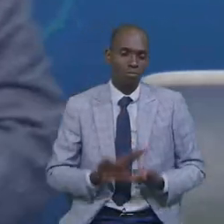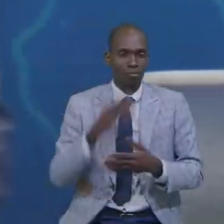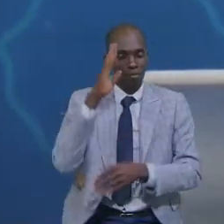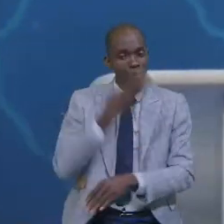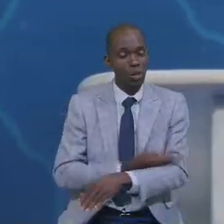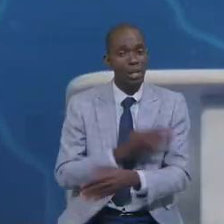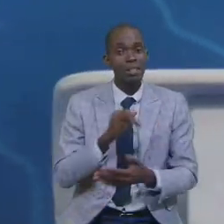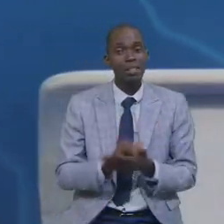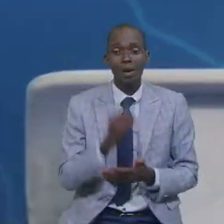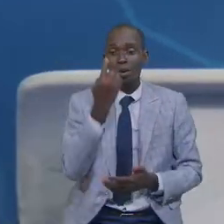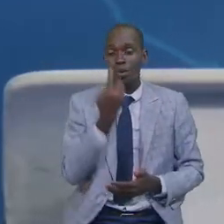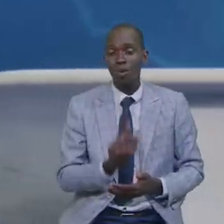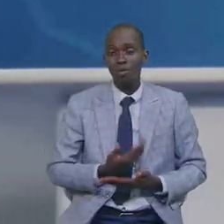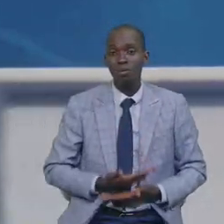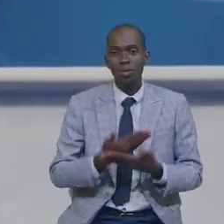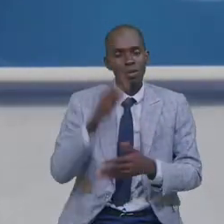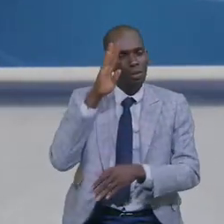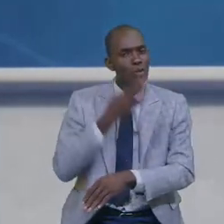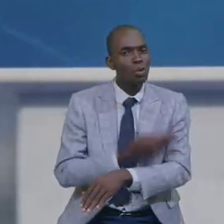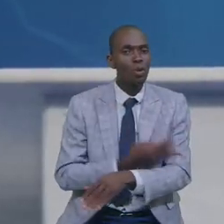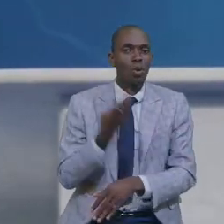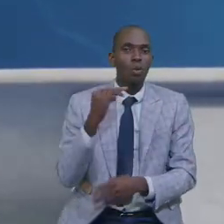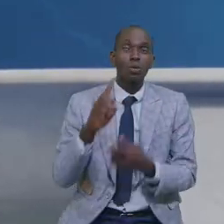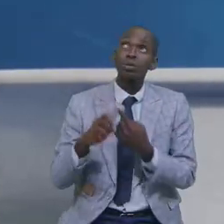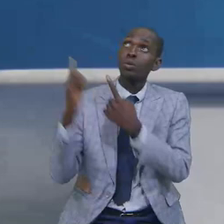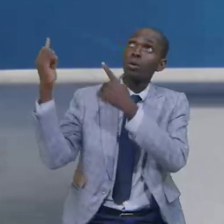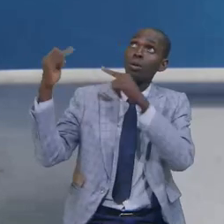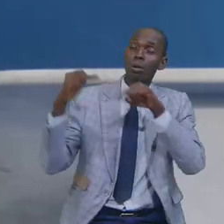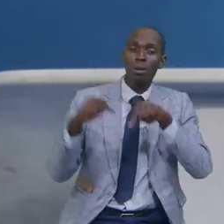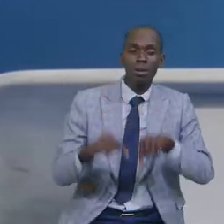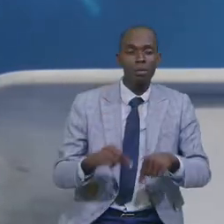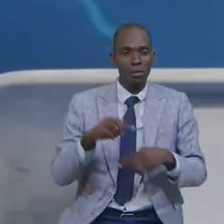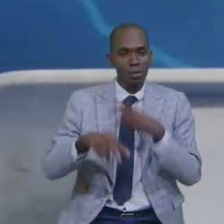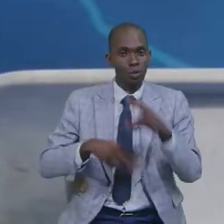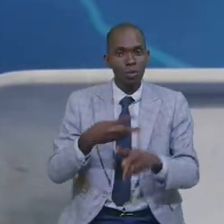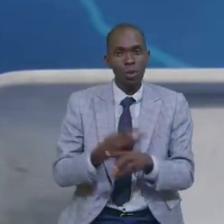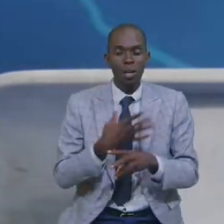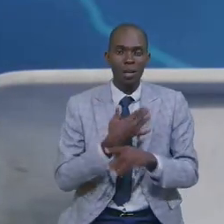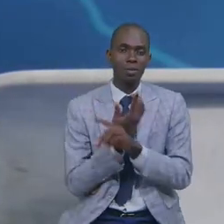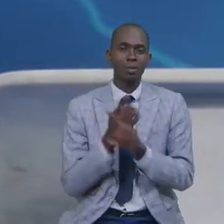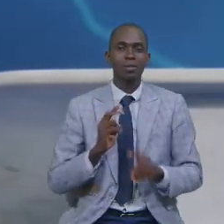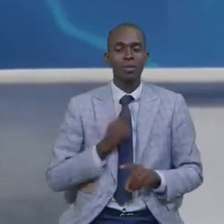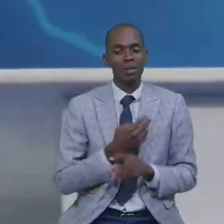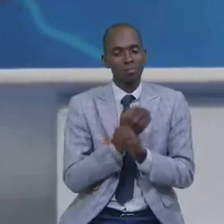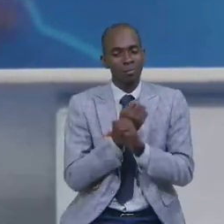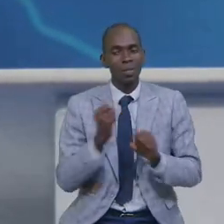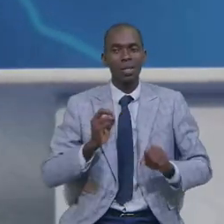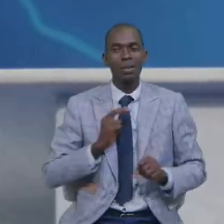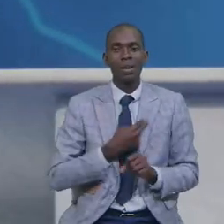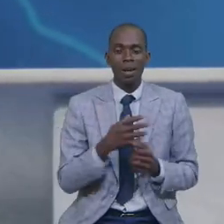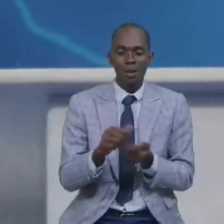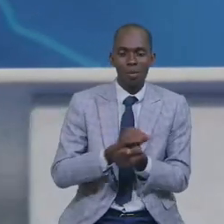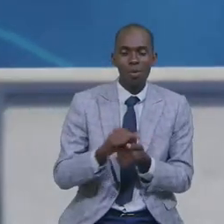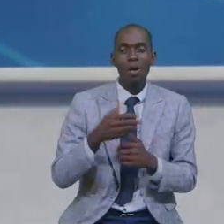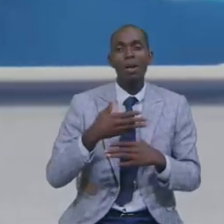et le fils unique était de venir dans ce monde pour nous délivrer pour nous